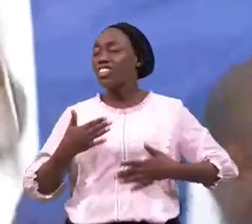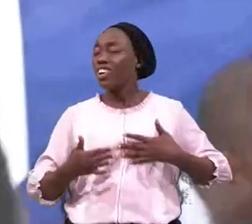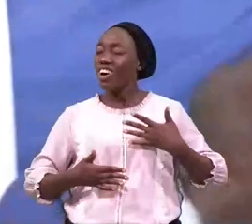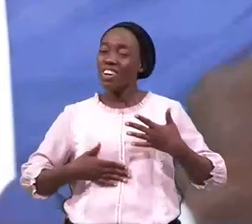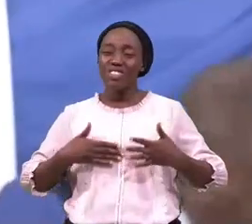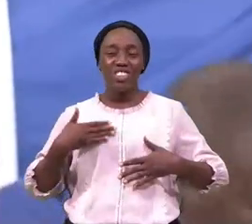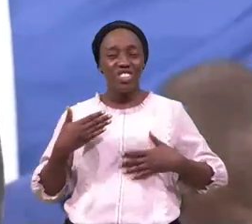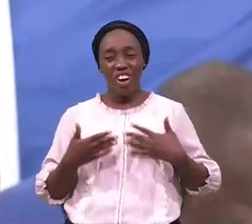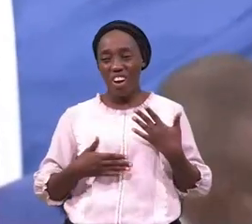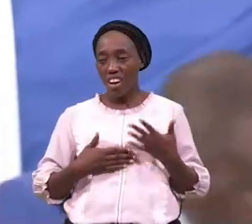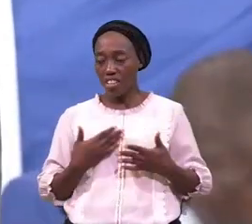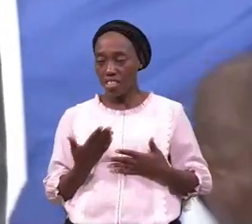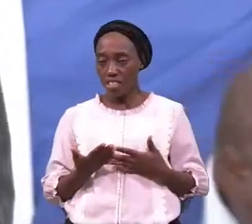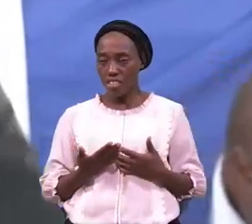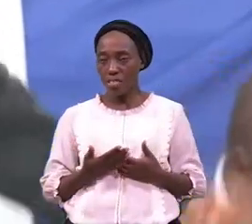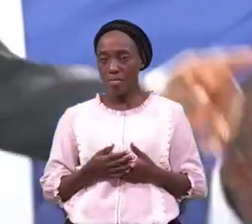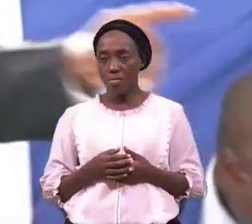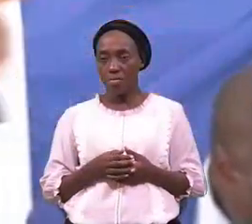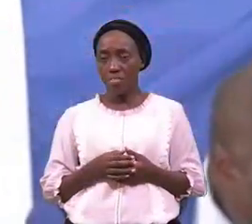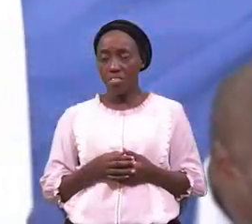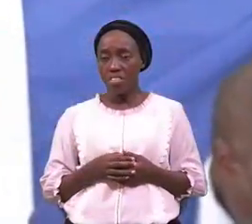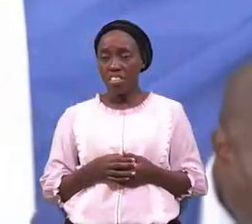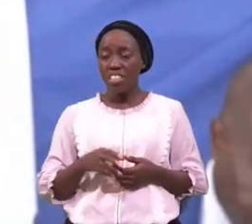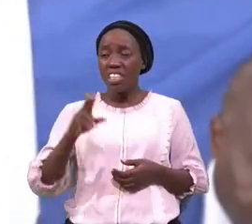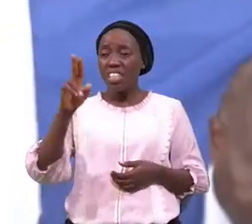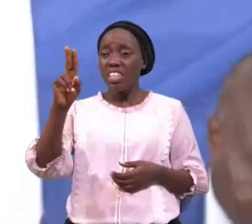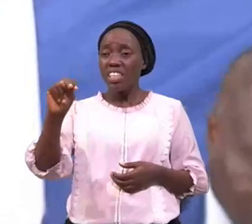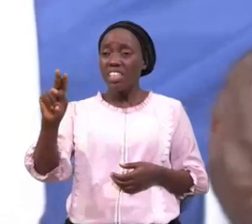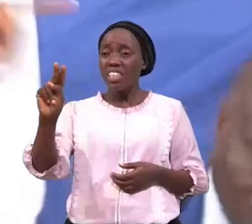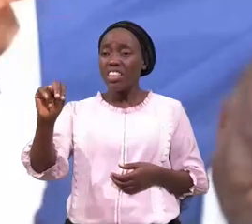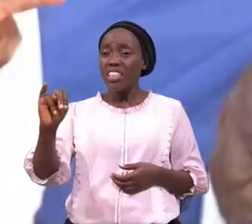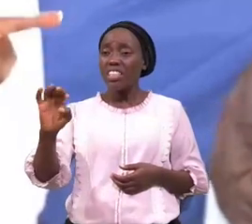Nous allons nous réjouir, réjouissez-vous, réjouissez-vous.